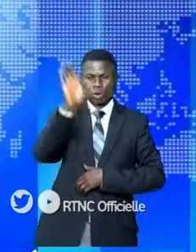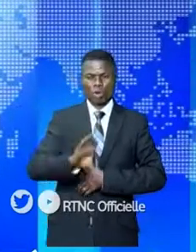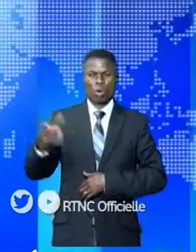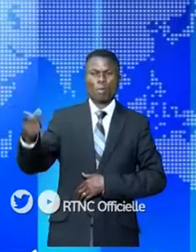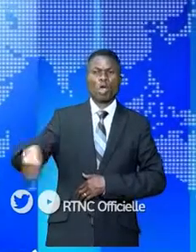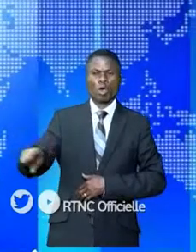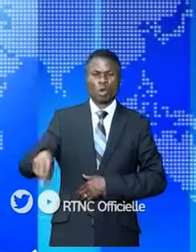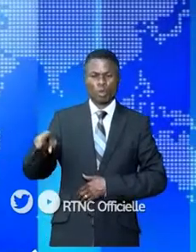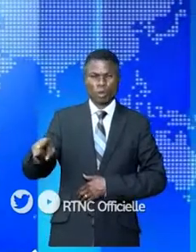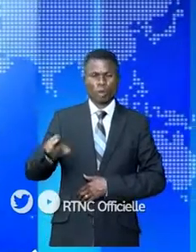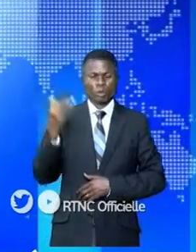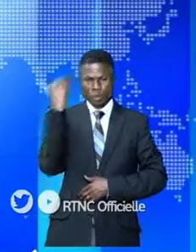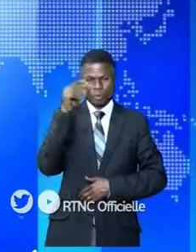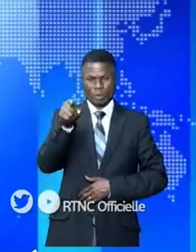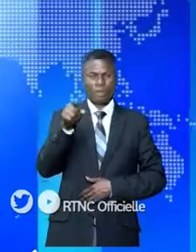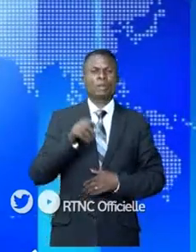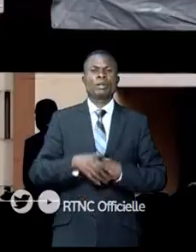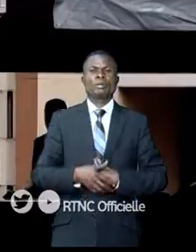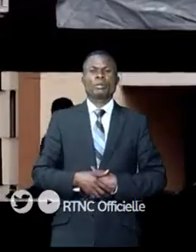de la Gombe. Pierre Kibamoussou-Moïssa.